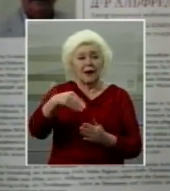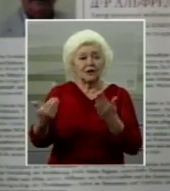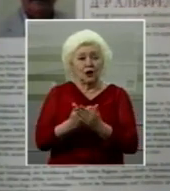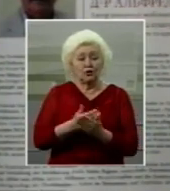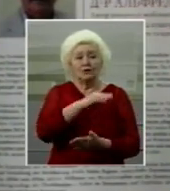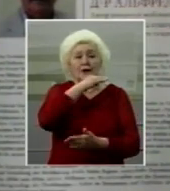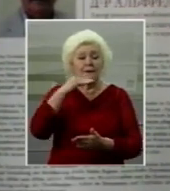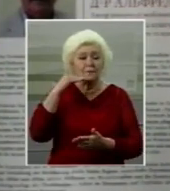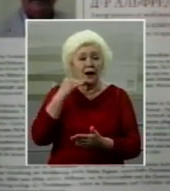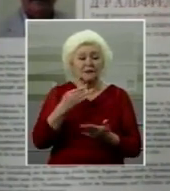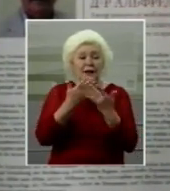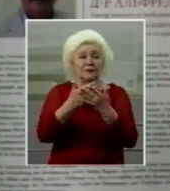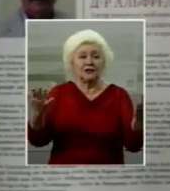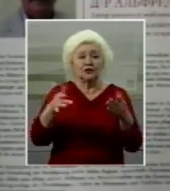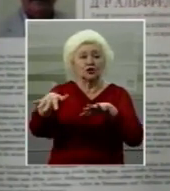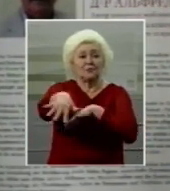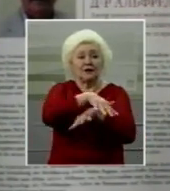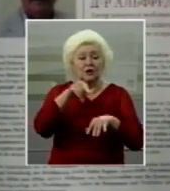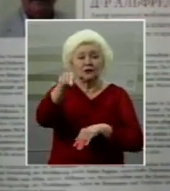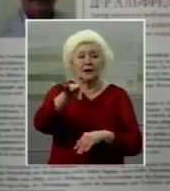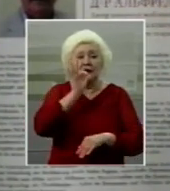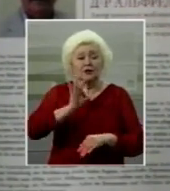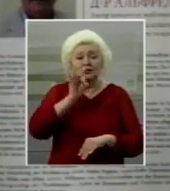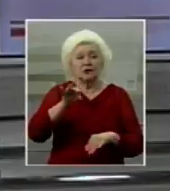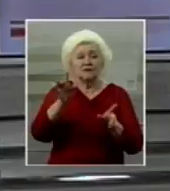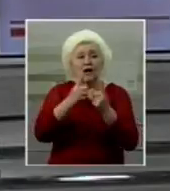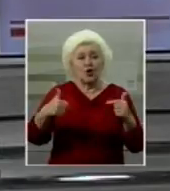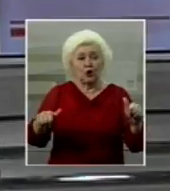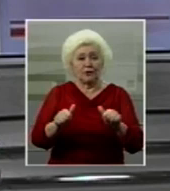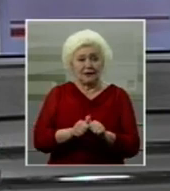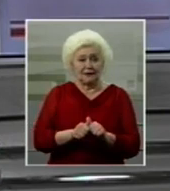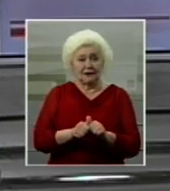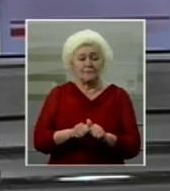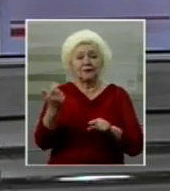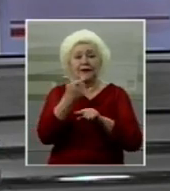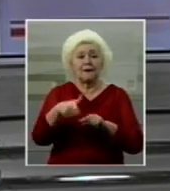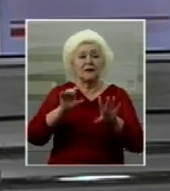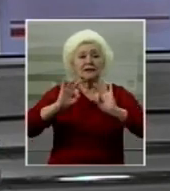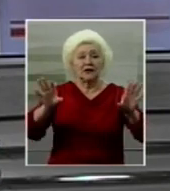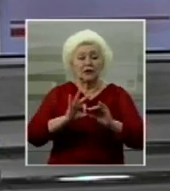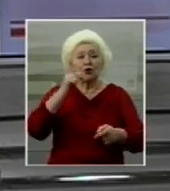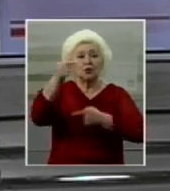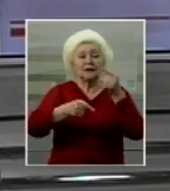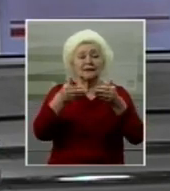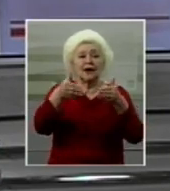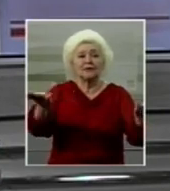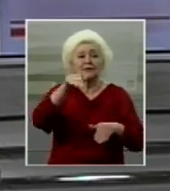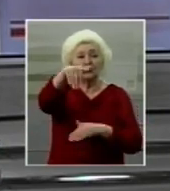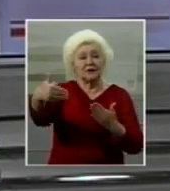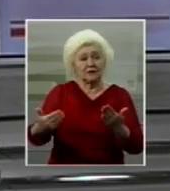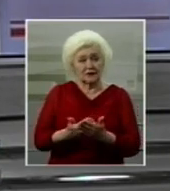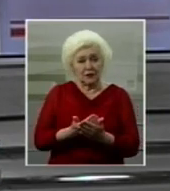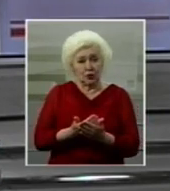тільки з багатьма іншими територіями, це були німці-колоністи. Більше інформації у наступних випусках «Таврійських